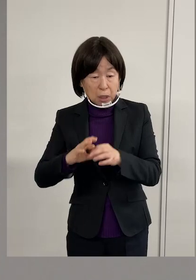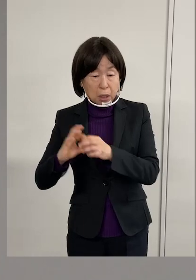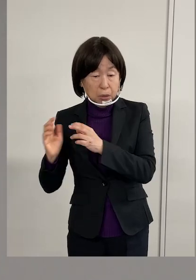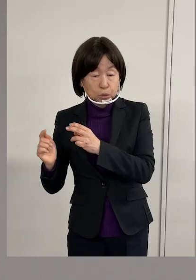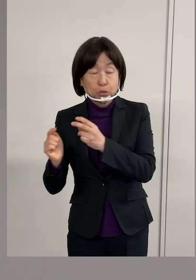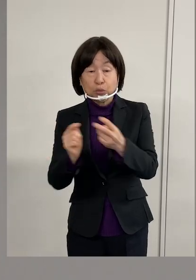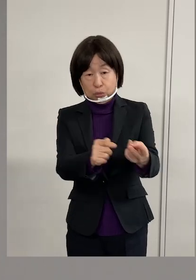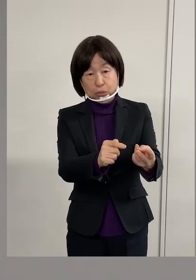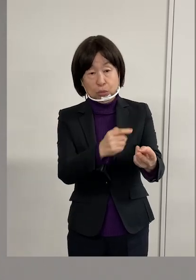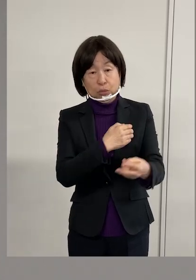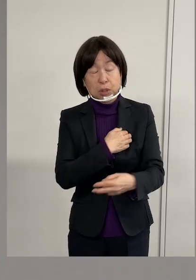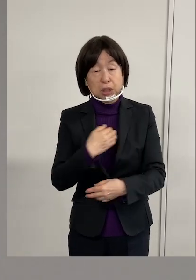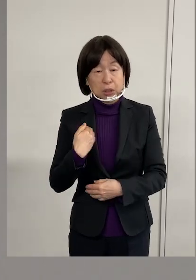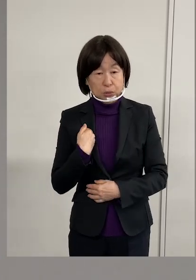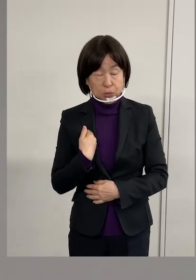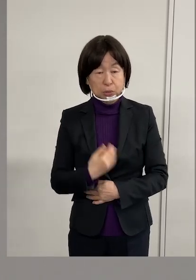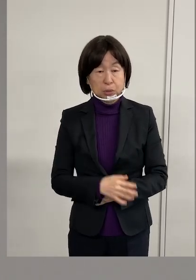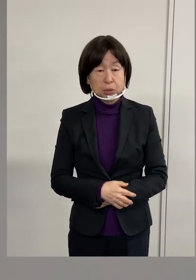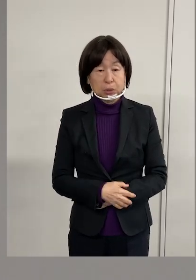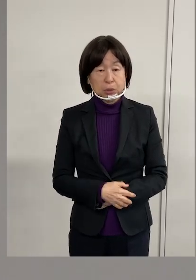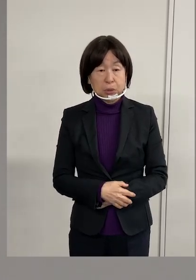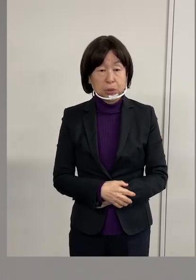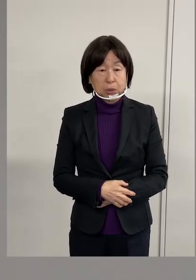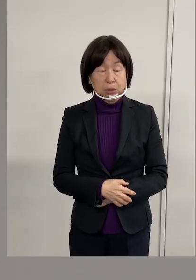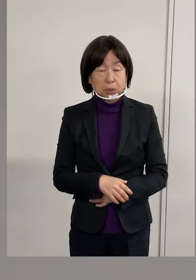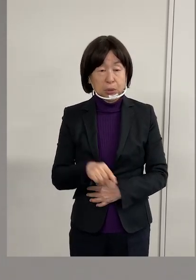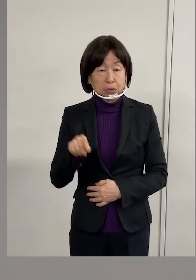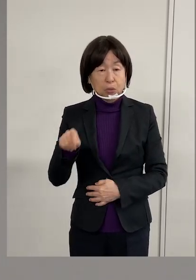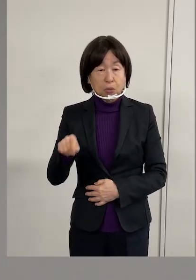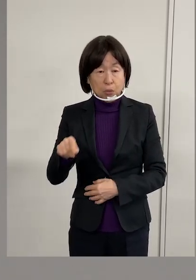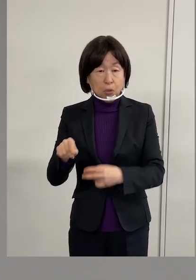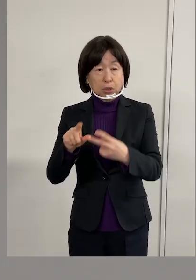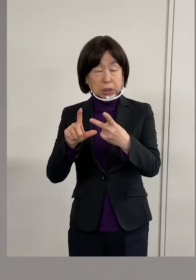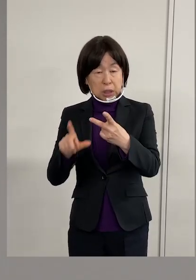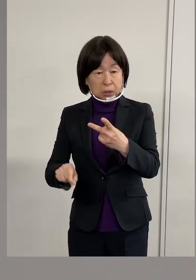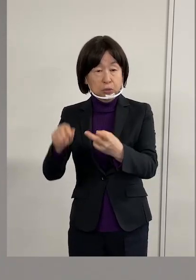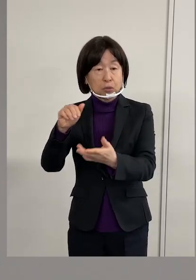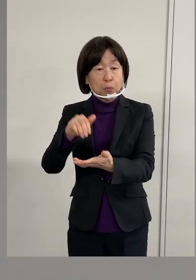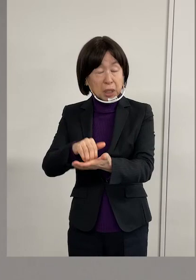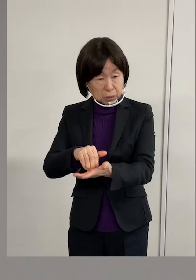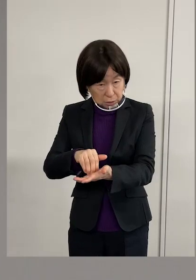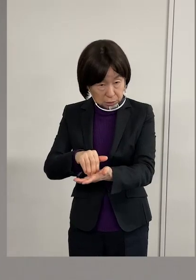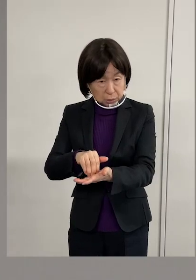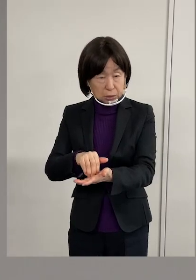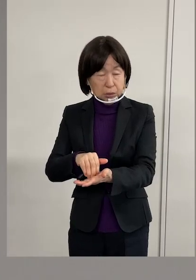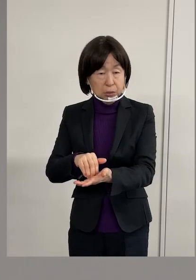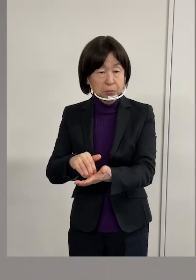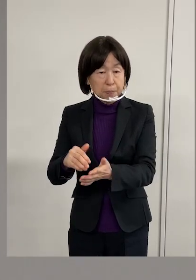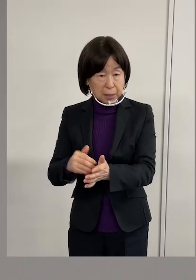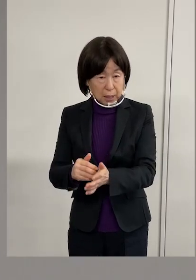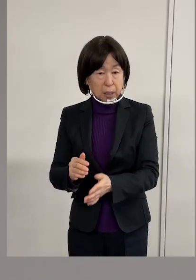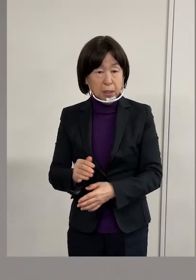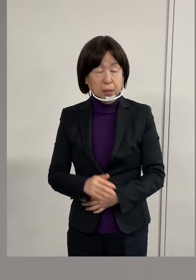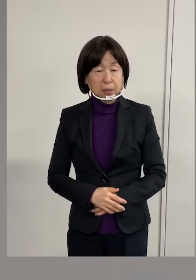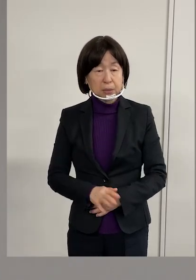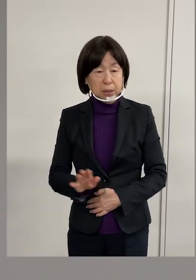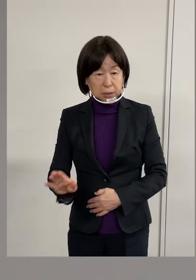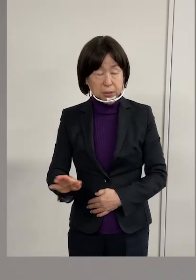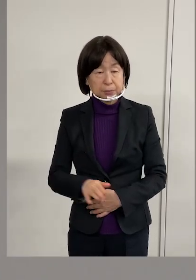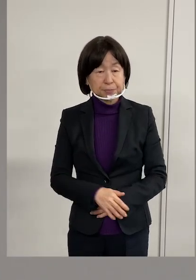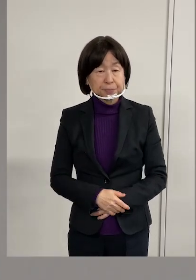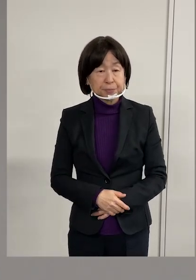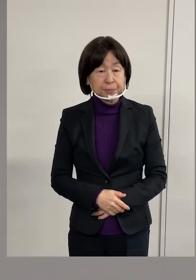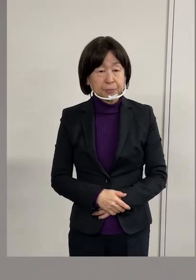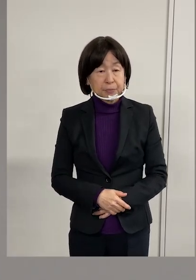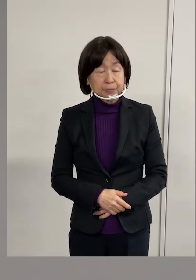いただきまして、これ2月の末までですけれども感謝申し上げております。またカードの受け取りがですね、申請率